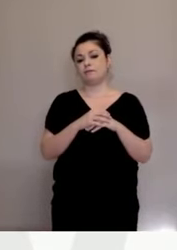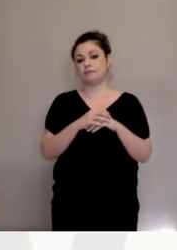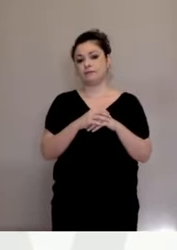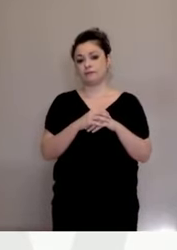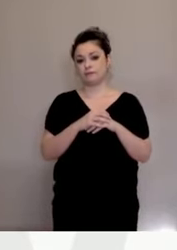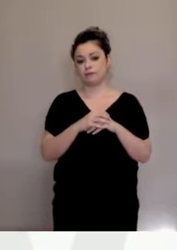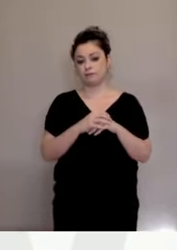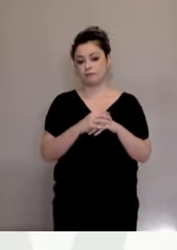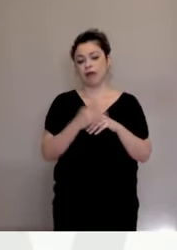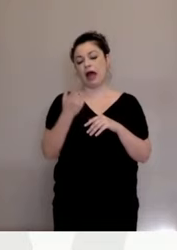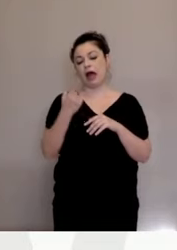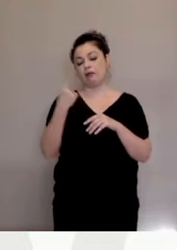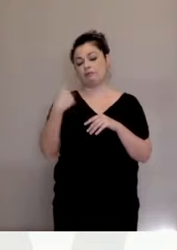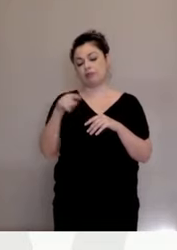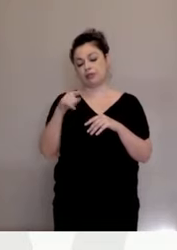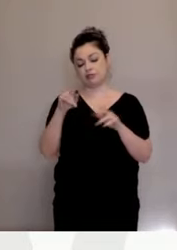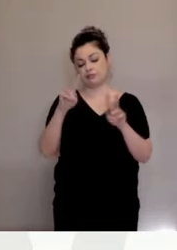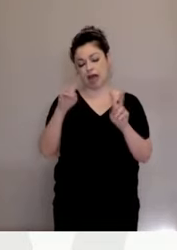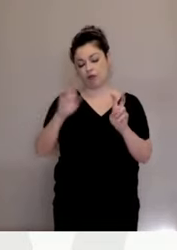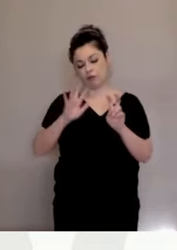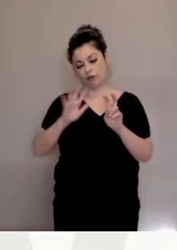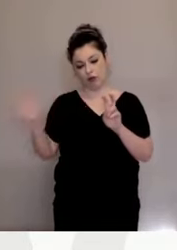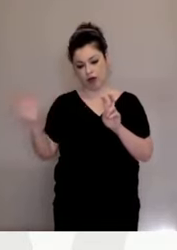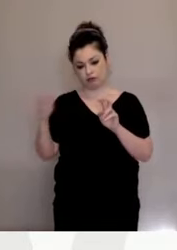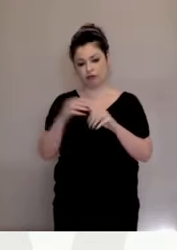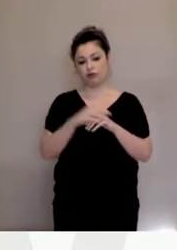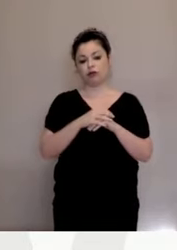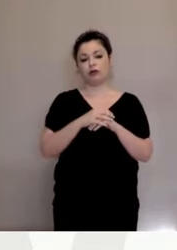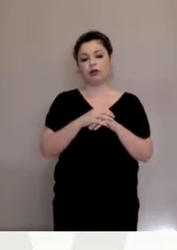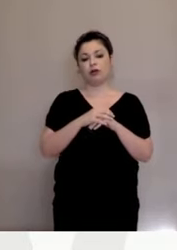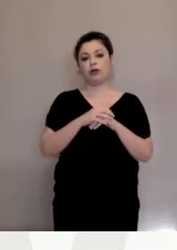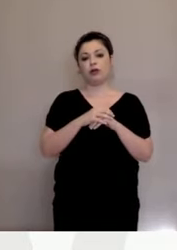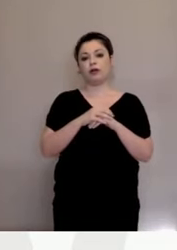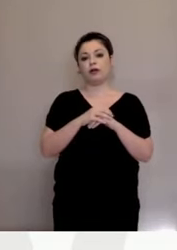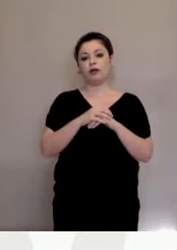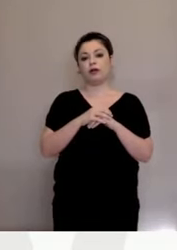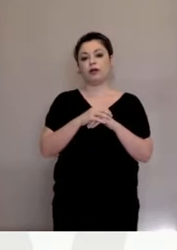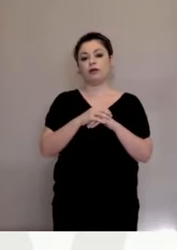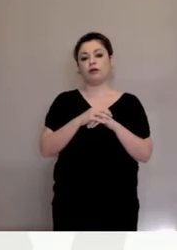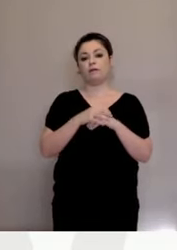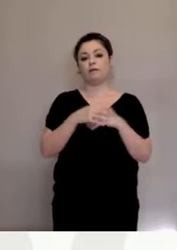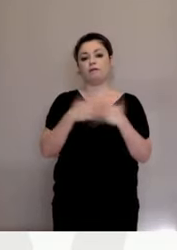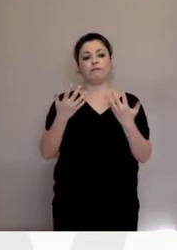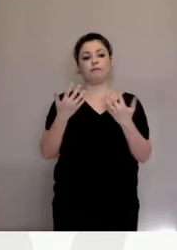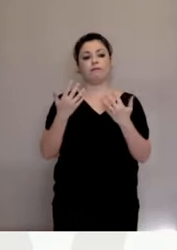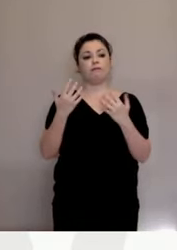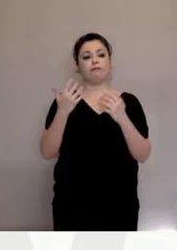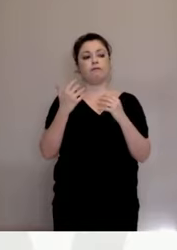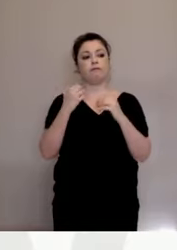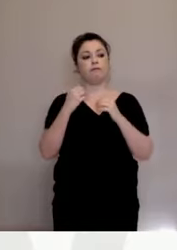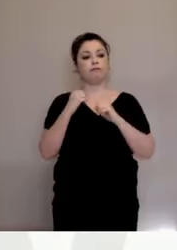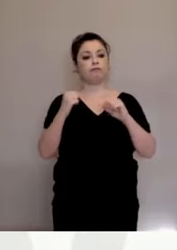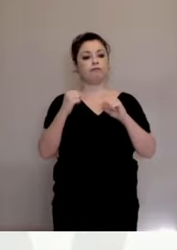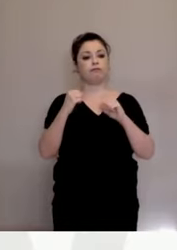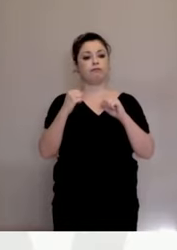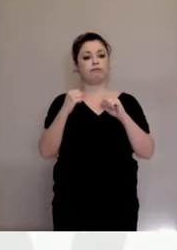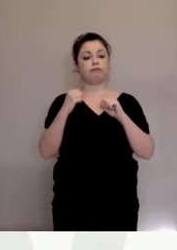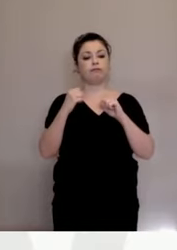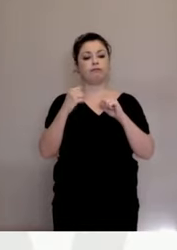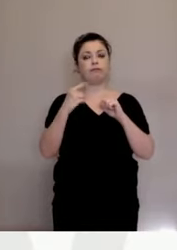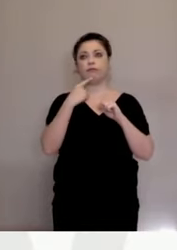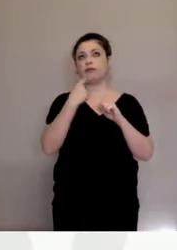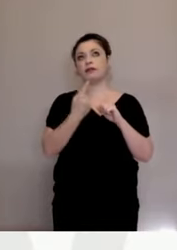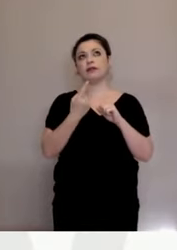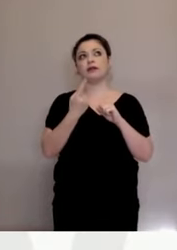un altro punto. Ma precisamente è possibile dire non